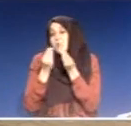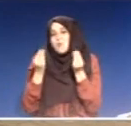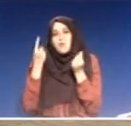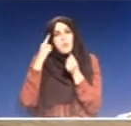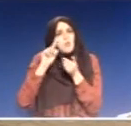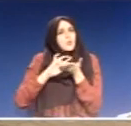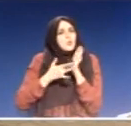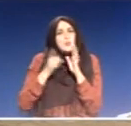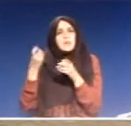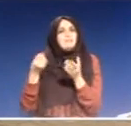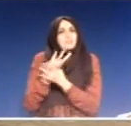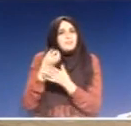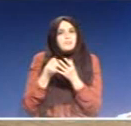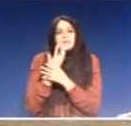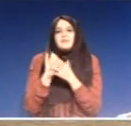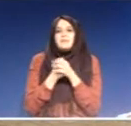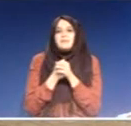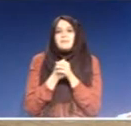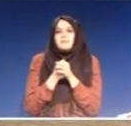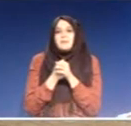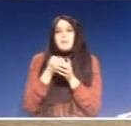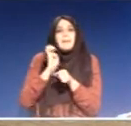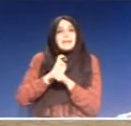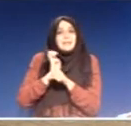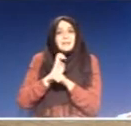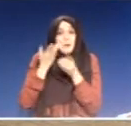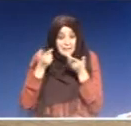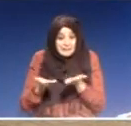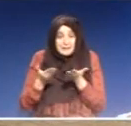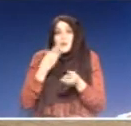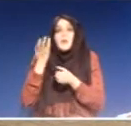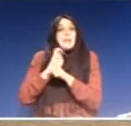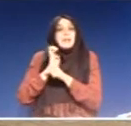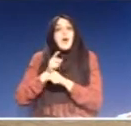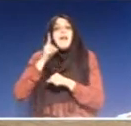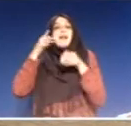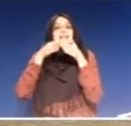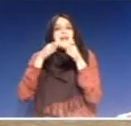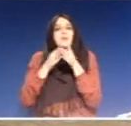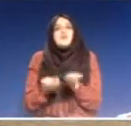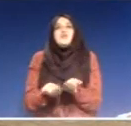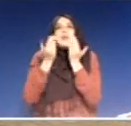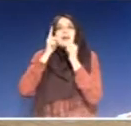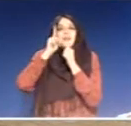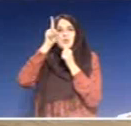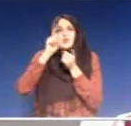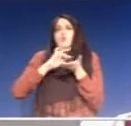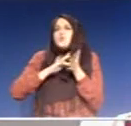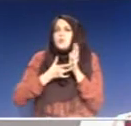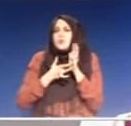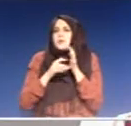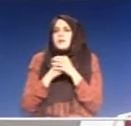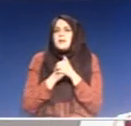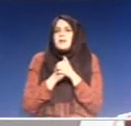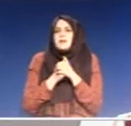ما يقدموا. مرحبا. سواء في هذا البرنامج أو في برنامج هلا سألون. مرحبا. وأرجو من المولى عز وجل أن تكونوا جميعا من الذين يدخلون